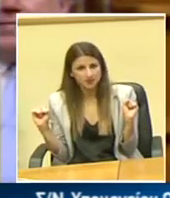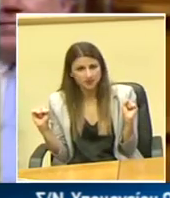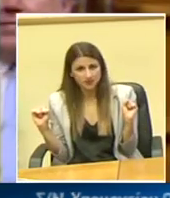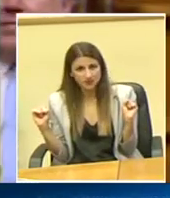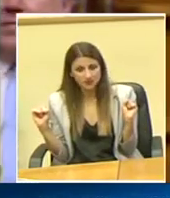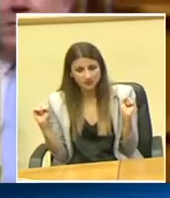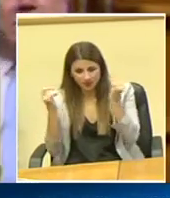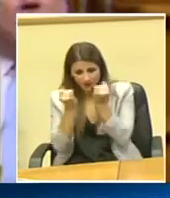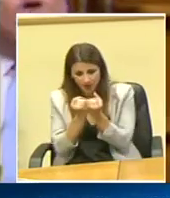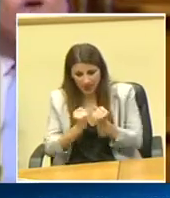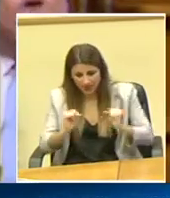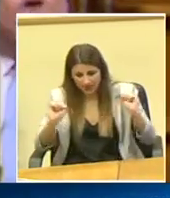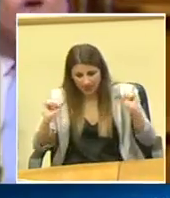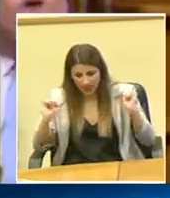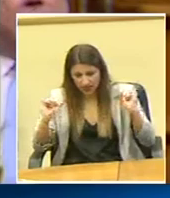των